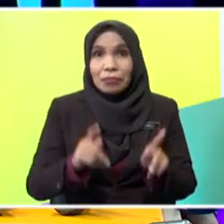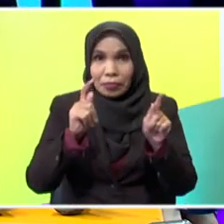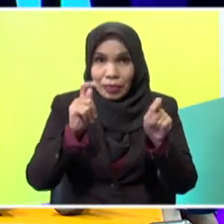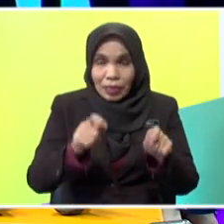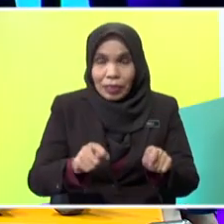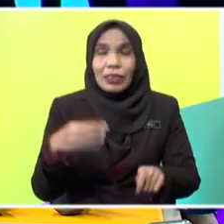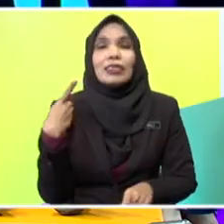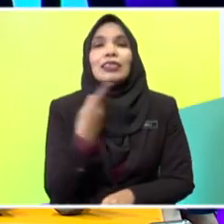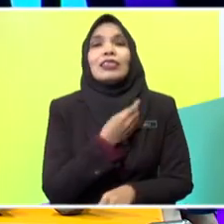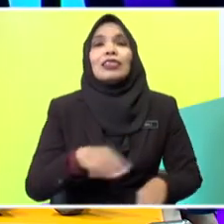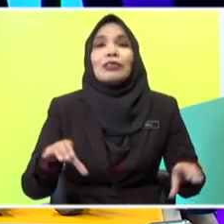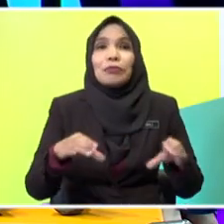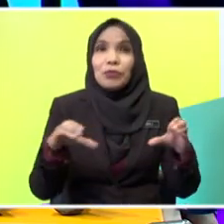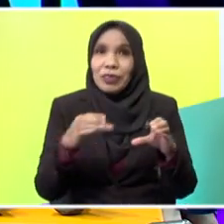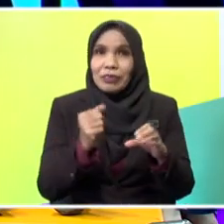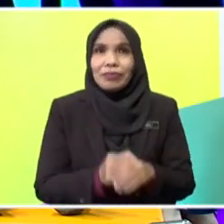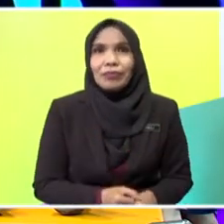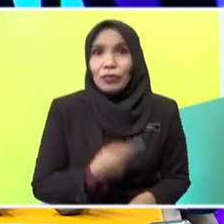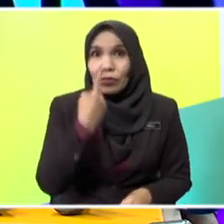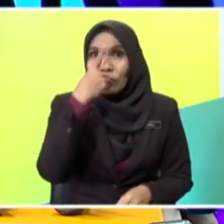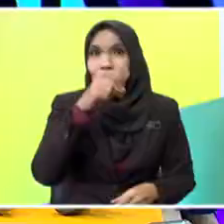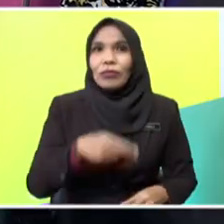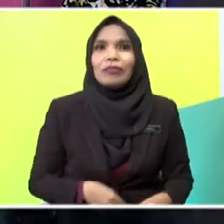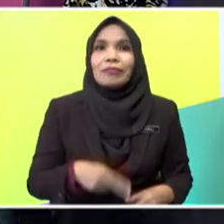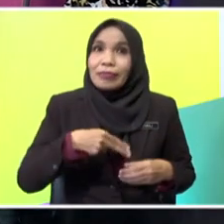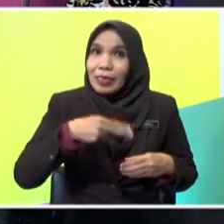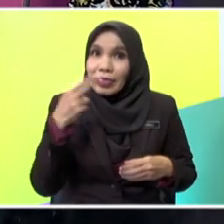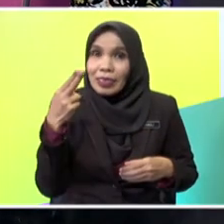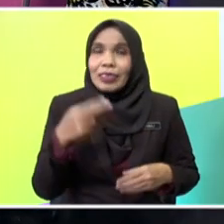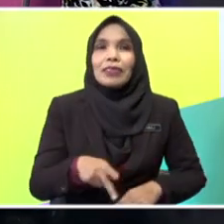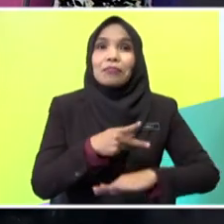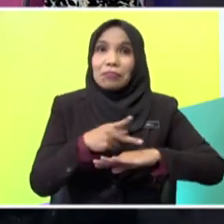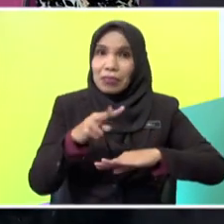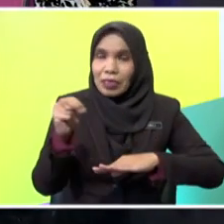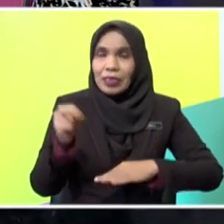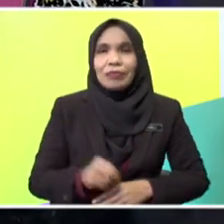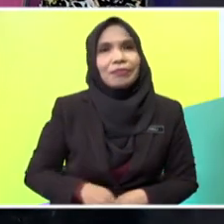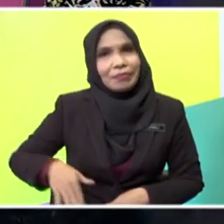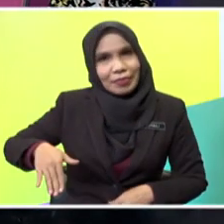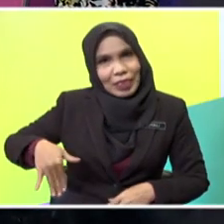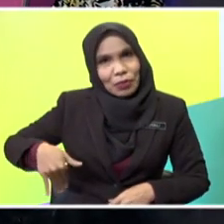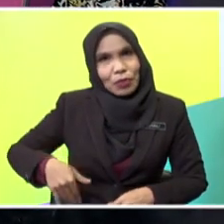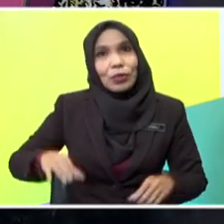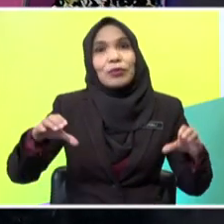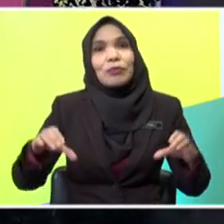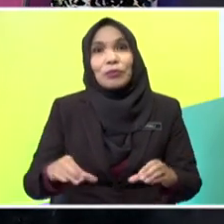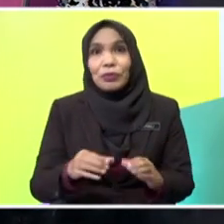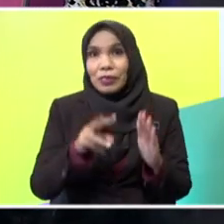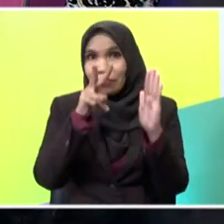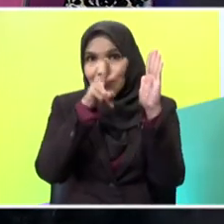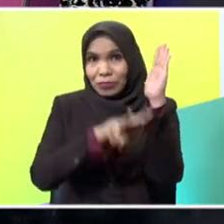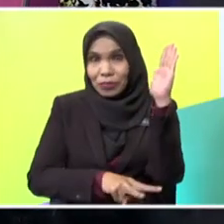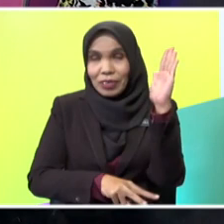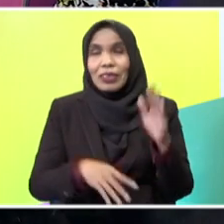untuk menghasilkan satu-satu pakaian. Baiklah, sebelum kita nak buat pola, yang pertama